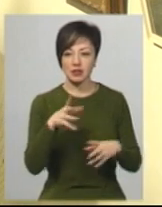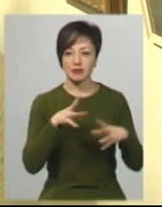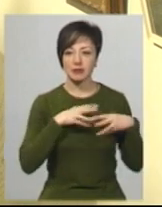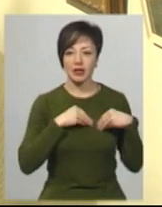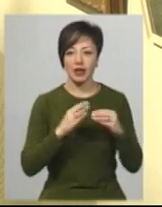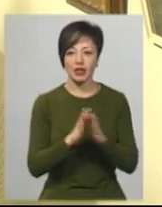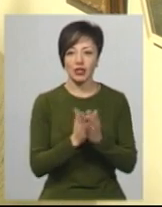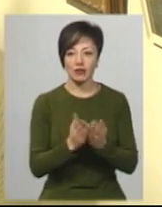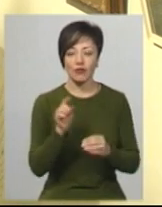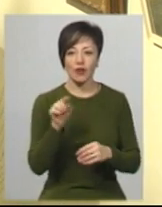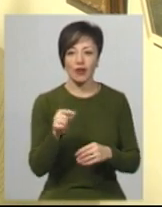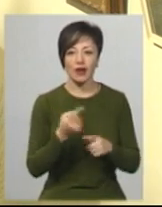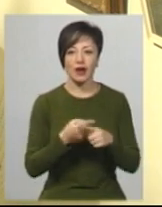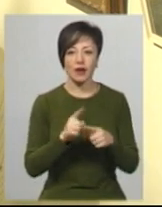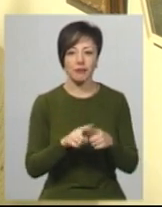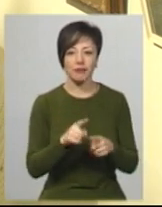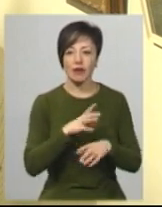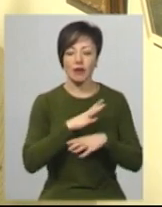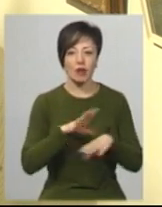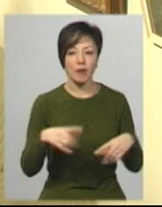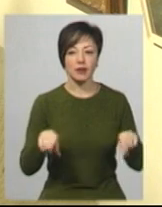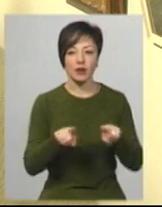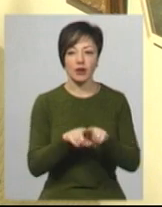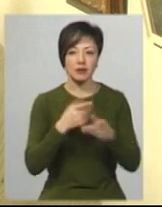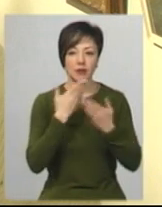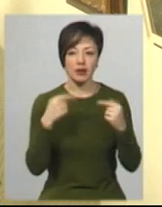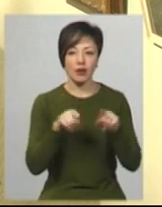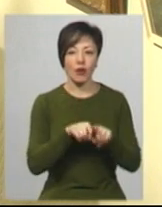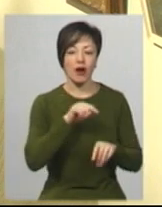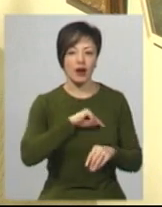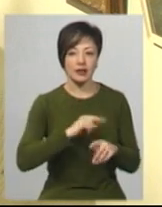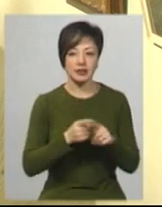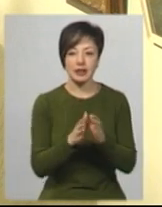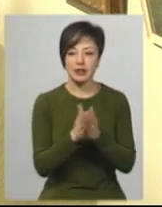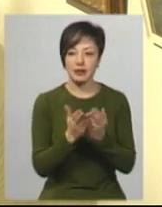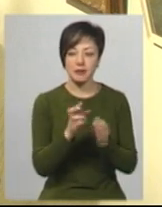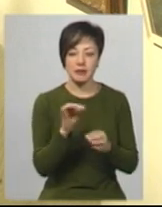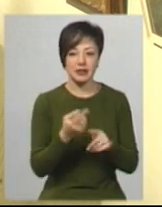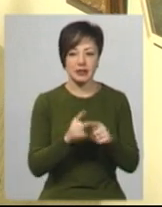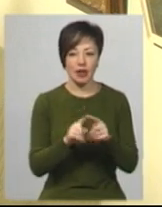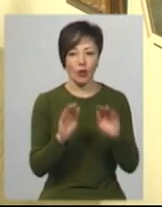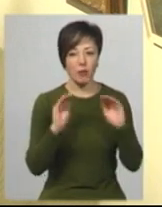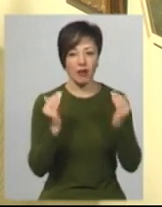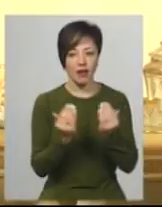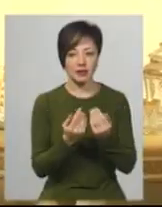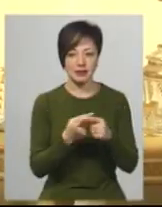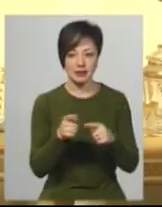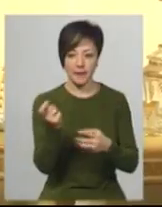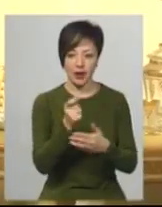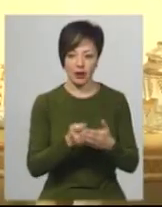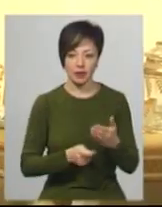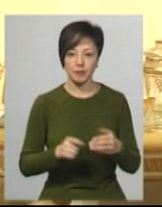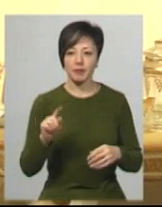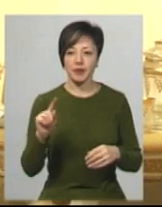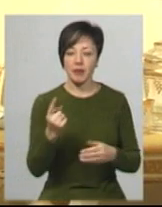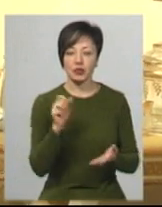спільна книжка, тому що вона не була б такою і не мала б такого характеру, ця книга, якби не ця обкладинка і якби не ці малюнки. Перший